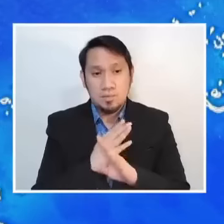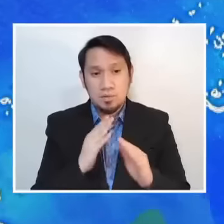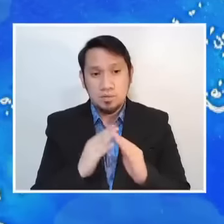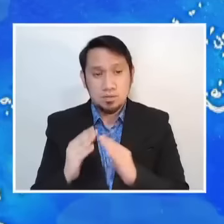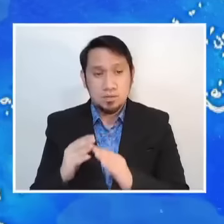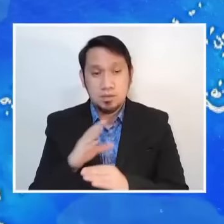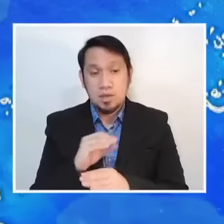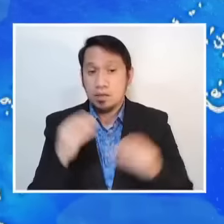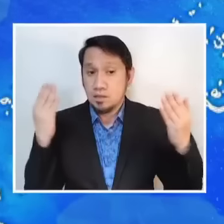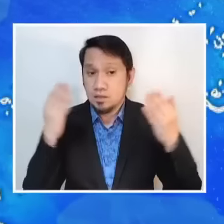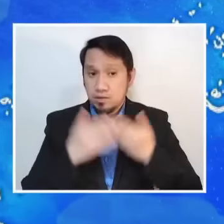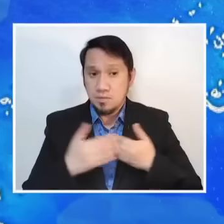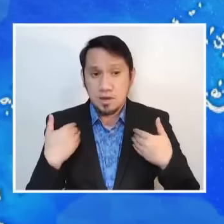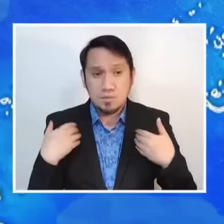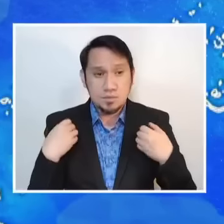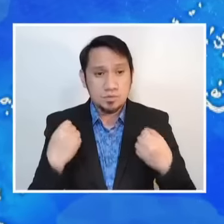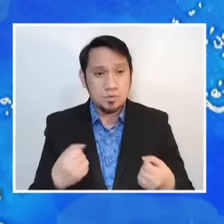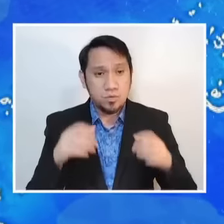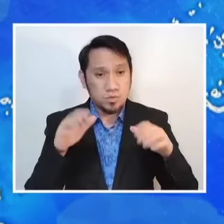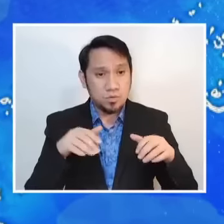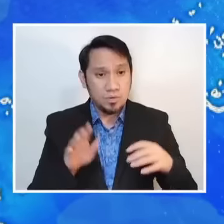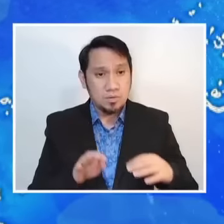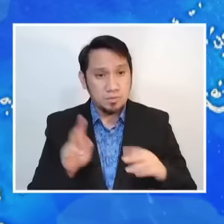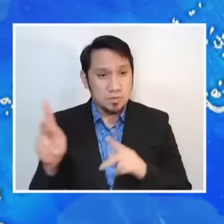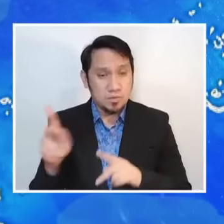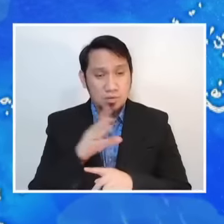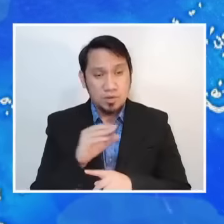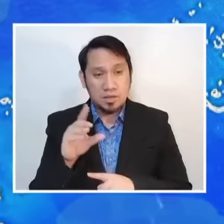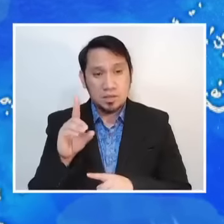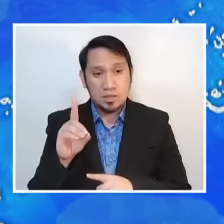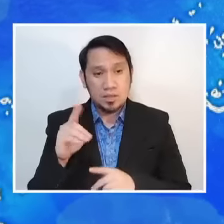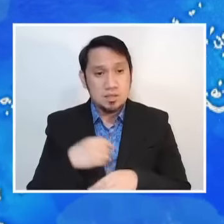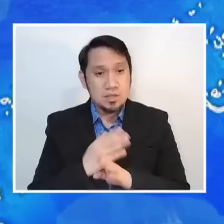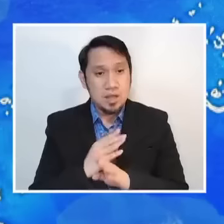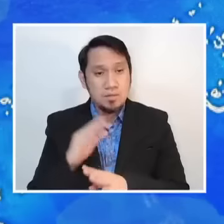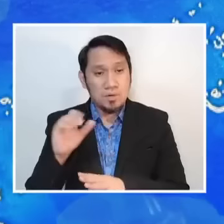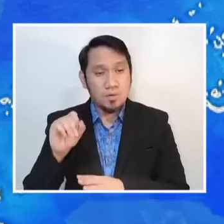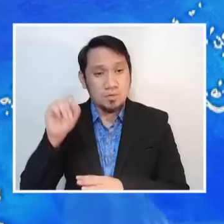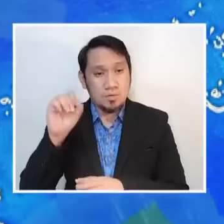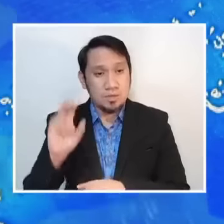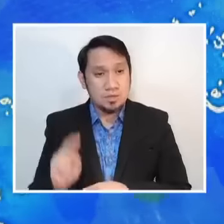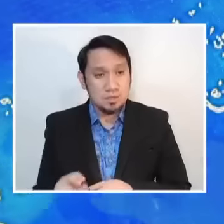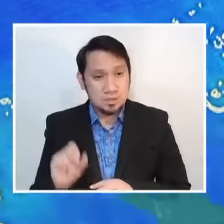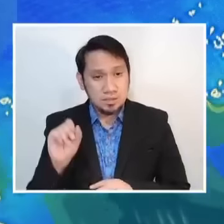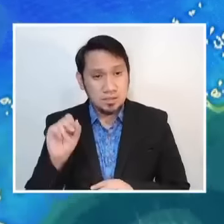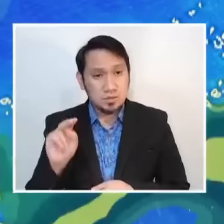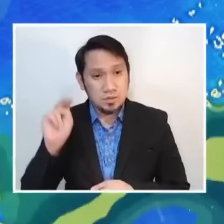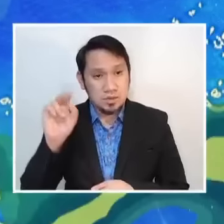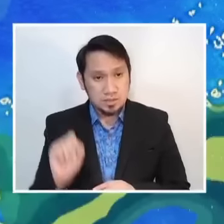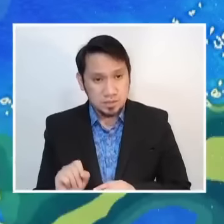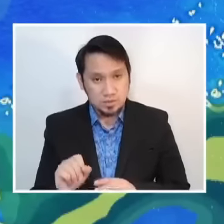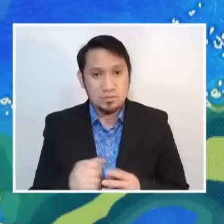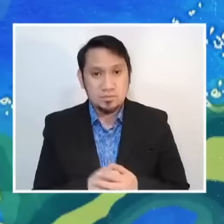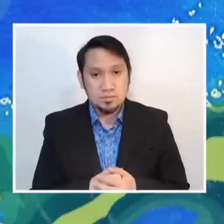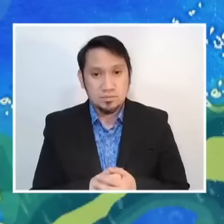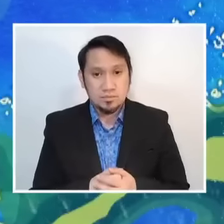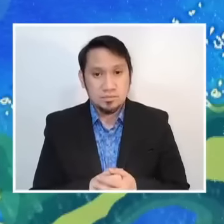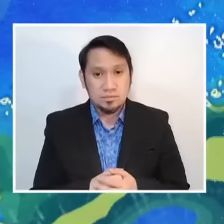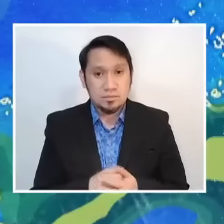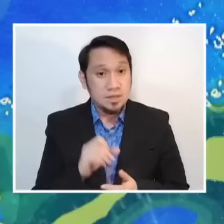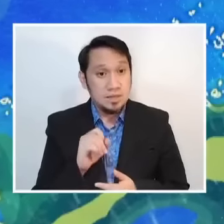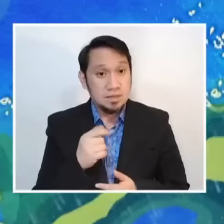gabi may malalakas pang ulan sa Bukidnon ulit at maging sa Davao de Oro at Davao Occidental. Sa Linggo, maulan sa umaga sa Sarangani at